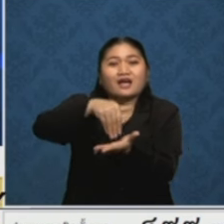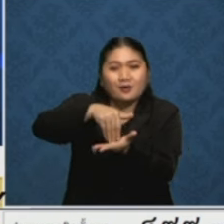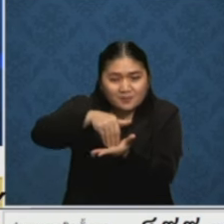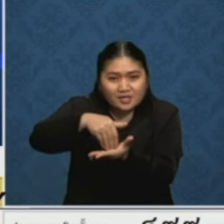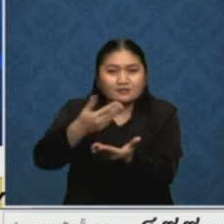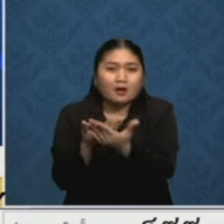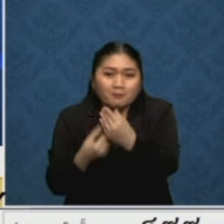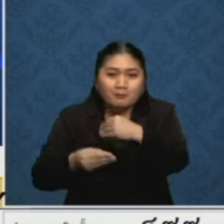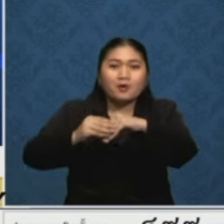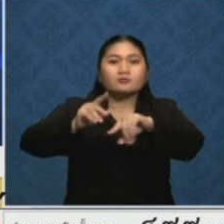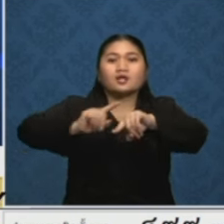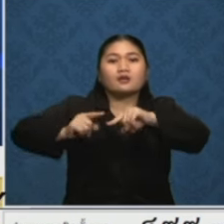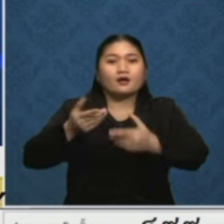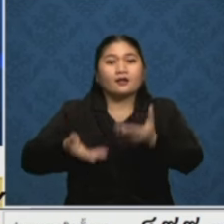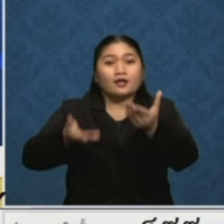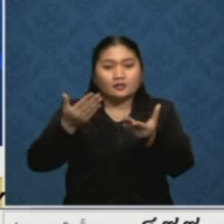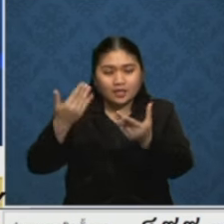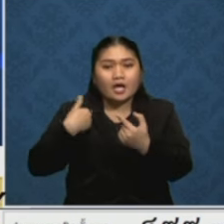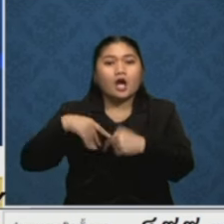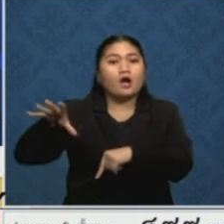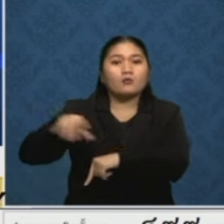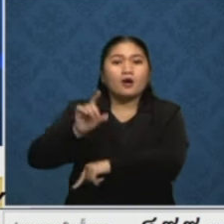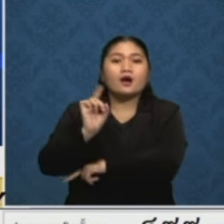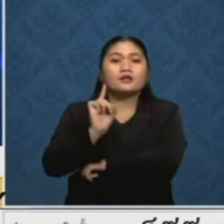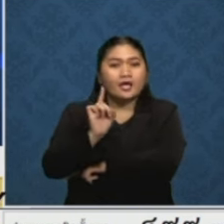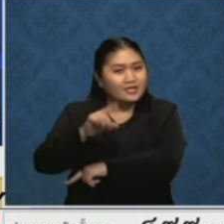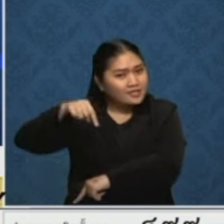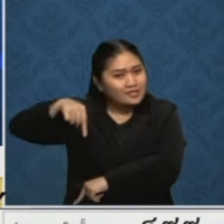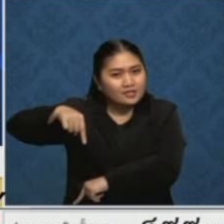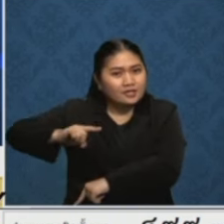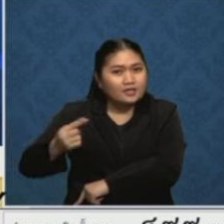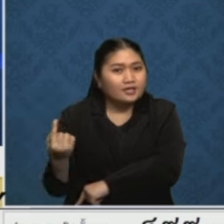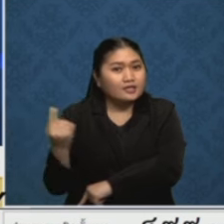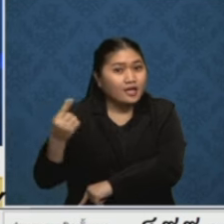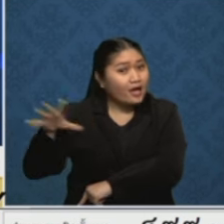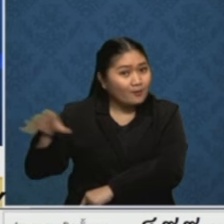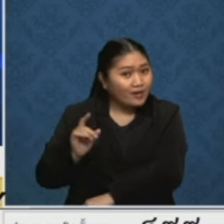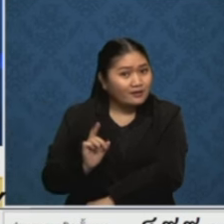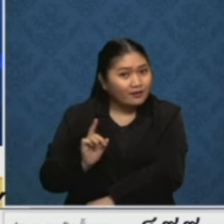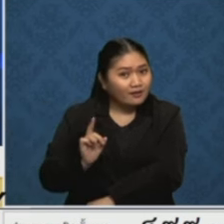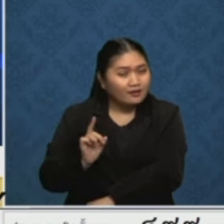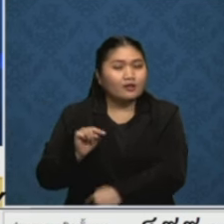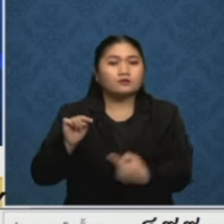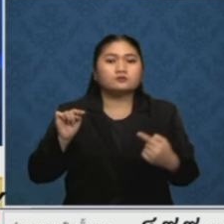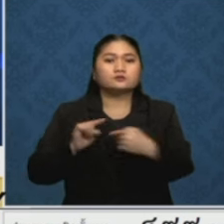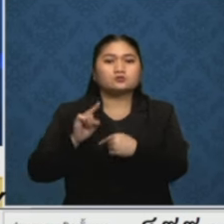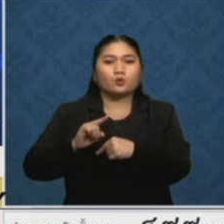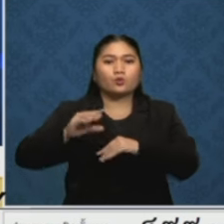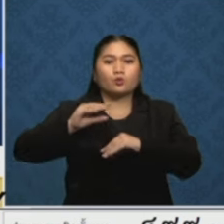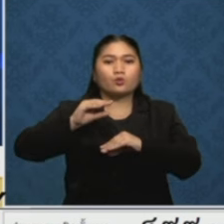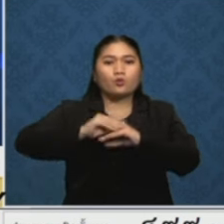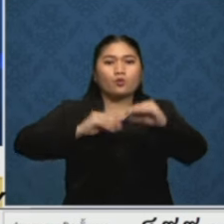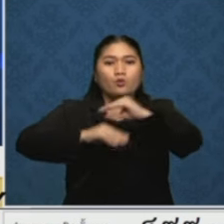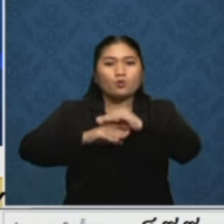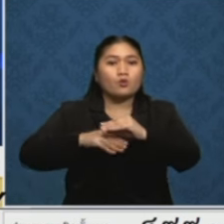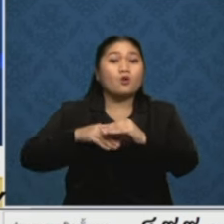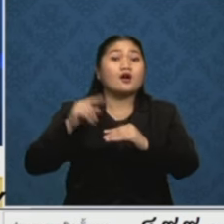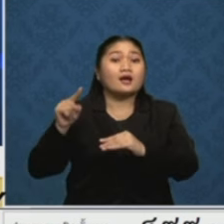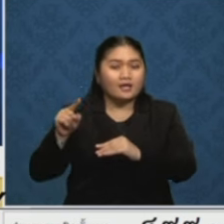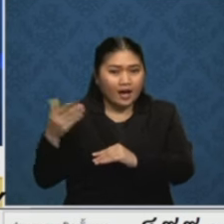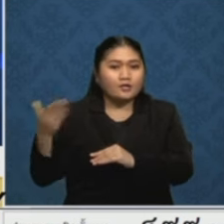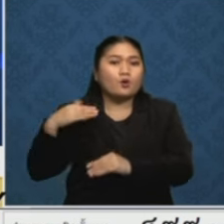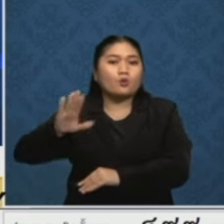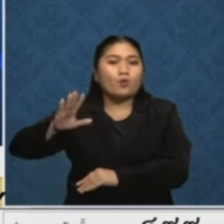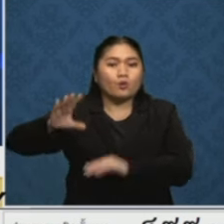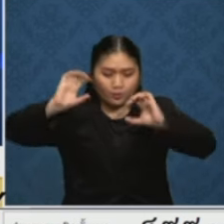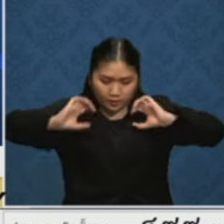พิ่มเติมบ้างนะคะนั่นก็มาจากที่เดียวเลยค่ะมาจากที่มาที่เดียวเลยค่ะนั่นก็คือโครงการเรือธงของรัฐบาลนะคะเพื่อที่